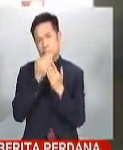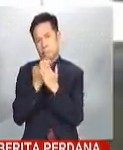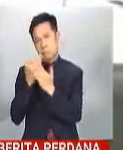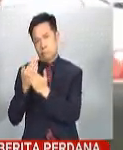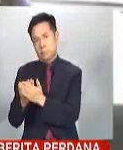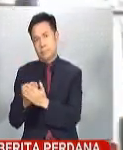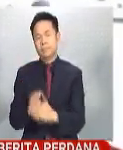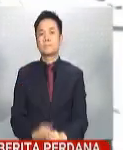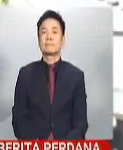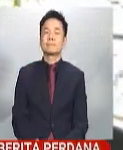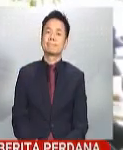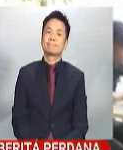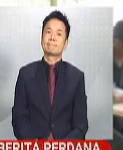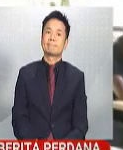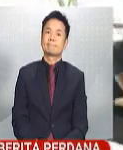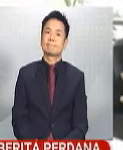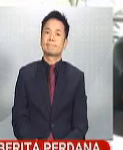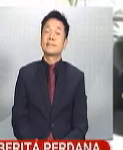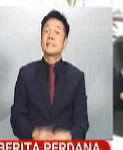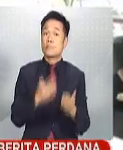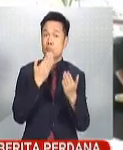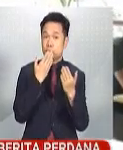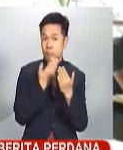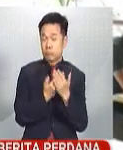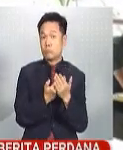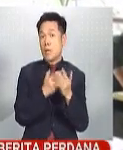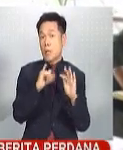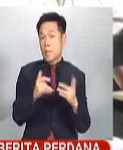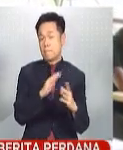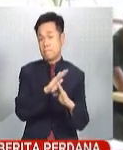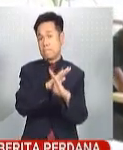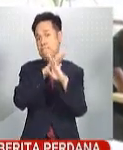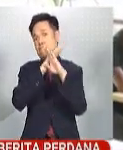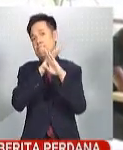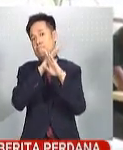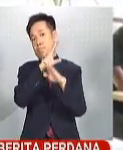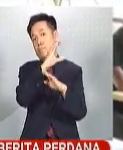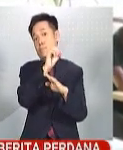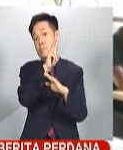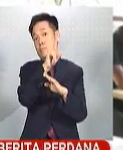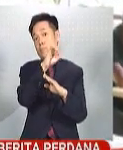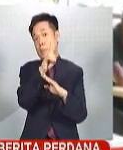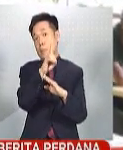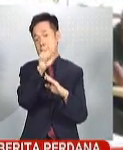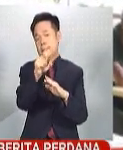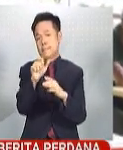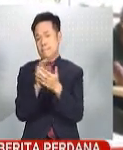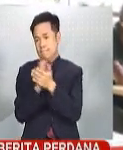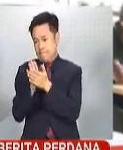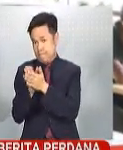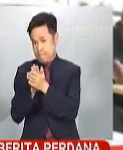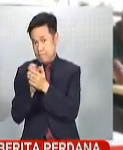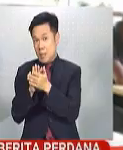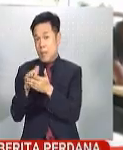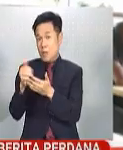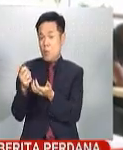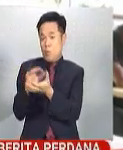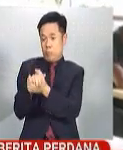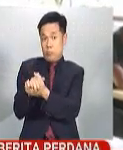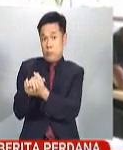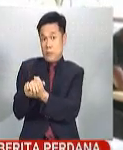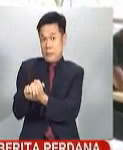Salah satu langkah paling berkesan dalam melindungi diri daripada COVID-19 adalah dengan kerap kali membasuh tangan menggunakan air dan